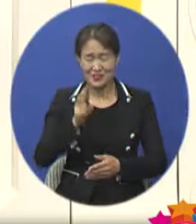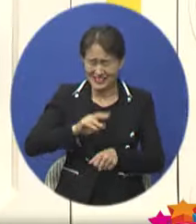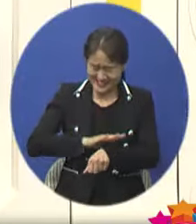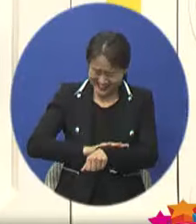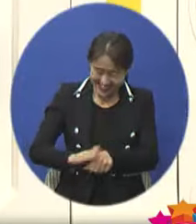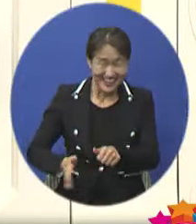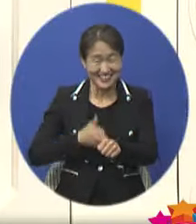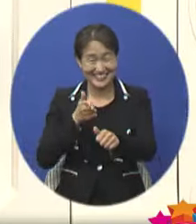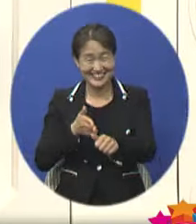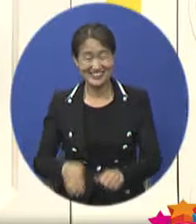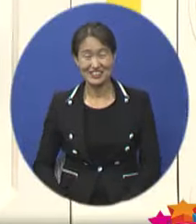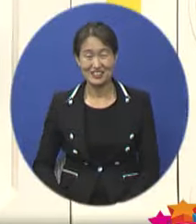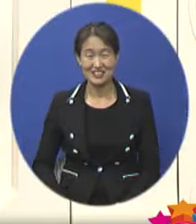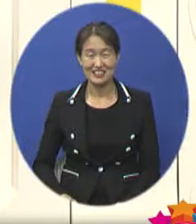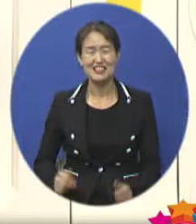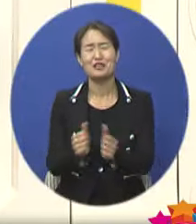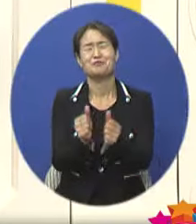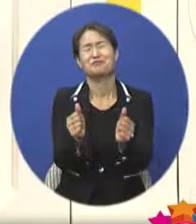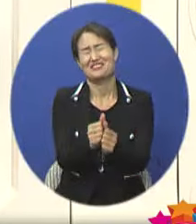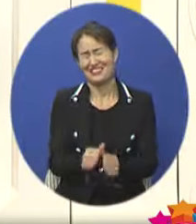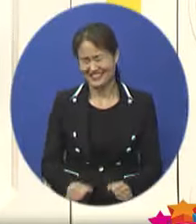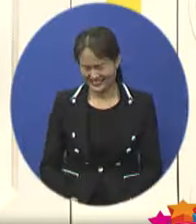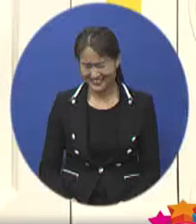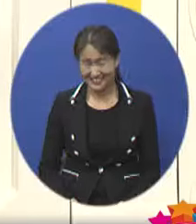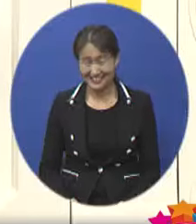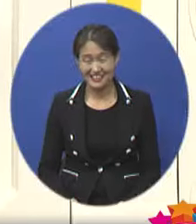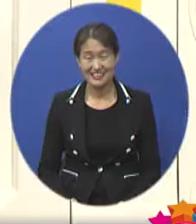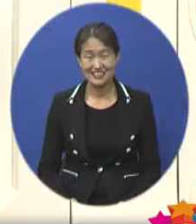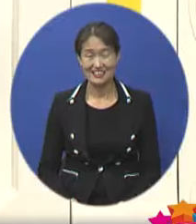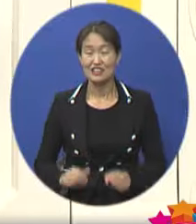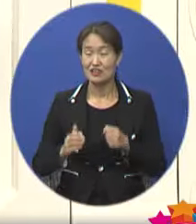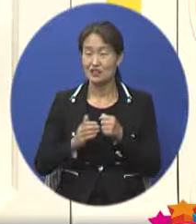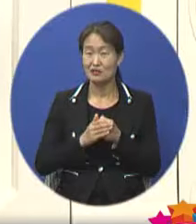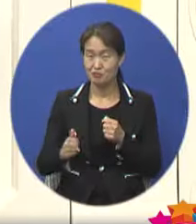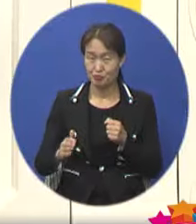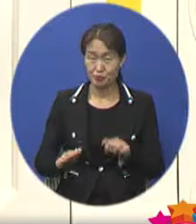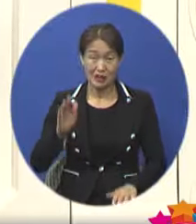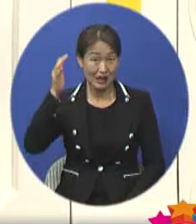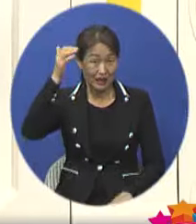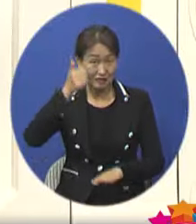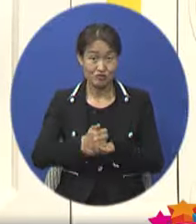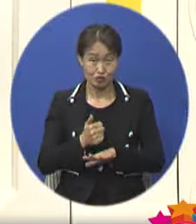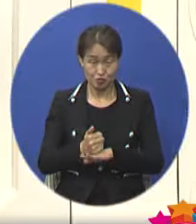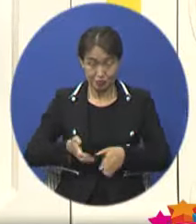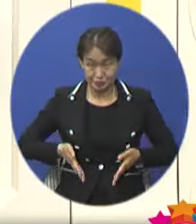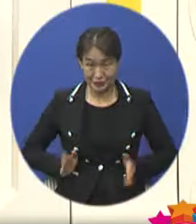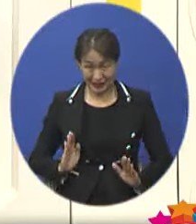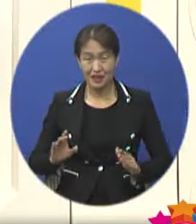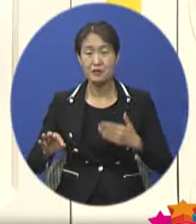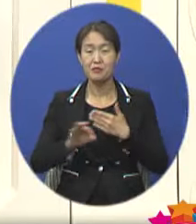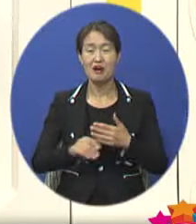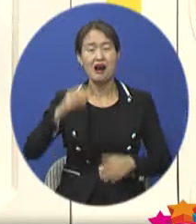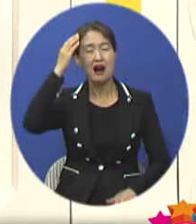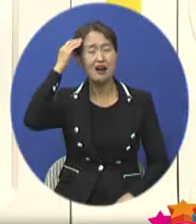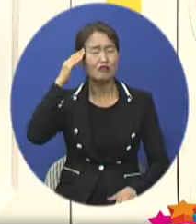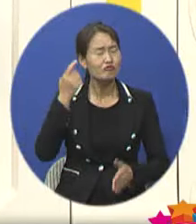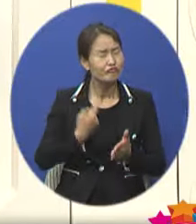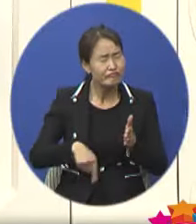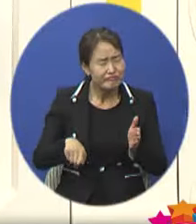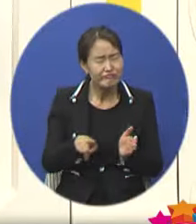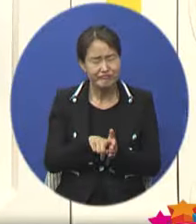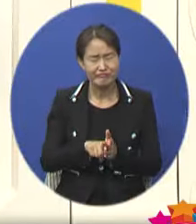잘하고. 예. 남자래요, 남자. 아이고. 예, 그러니까 이 다음에 나와서 이 나라 이민족으로 해서 큰 일